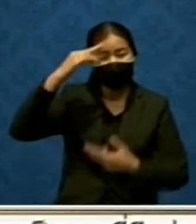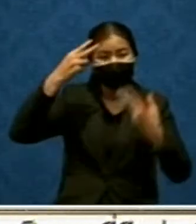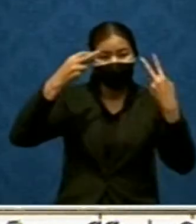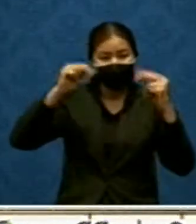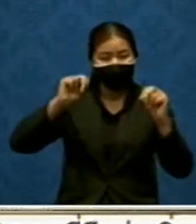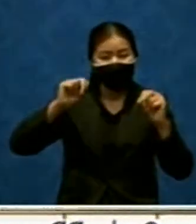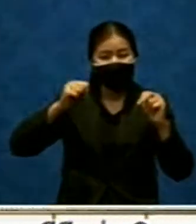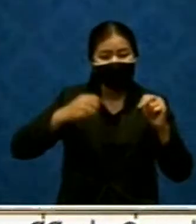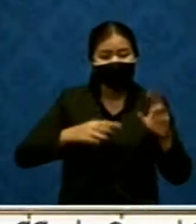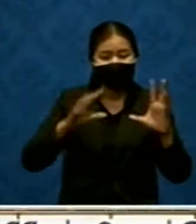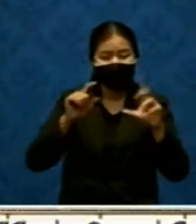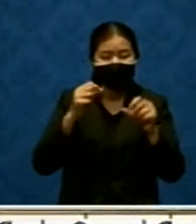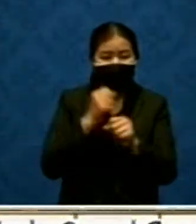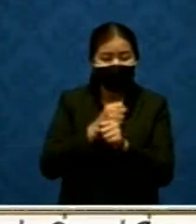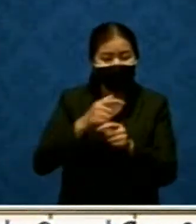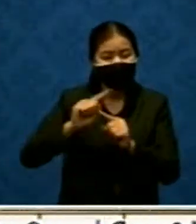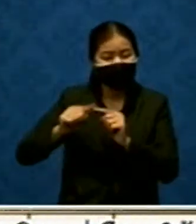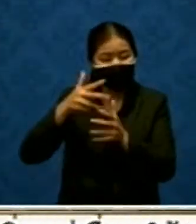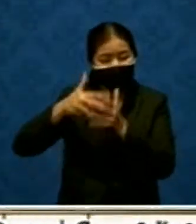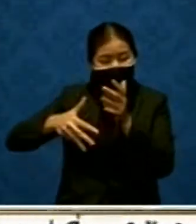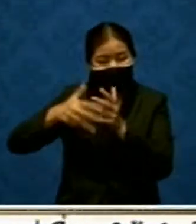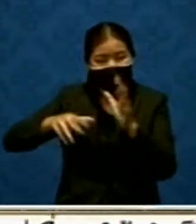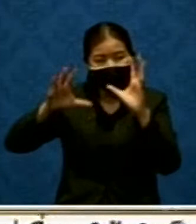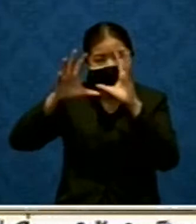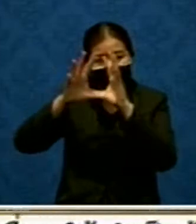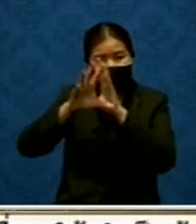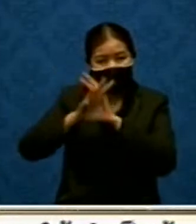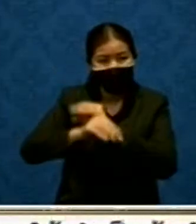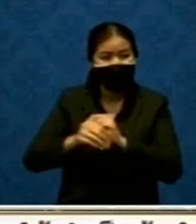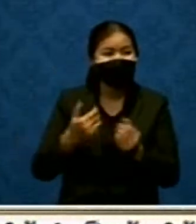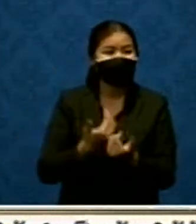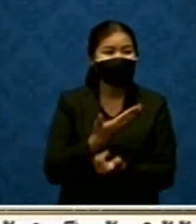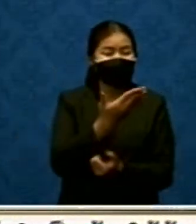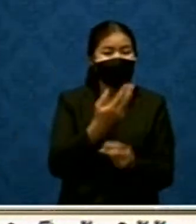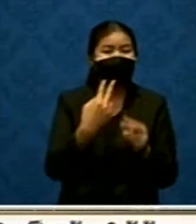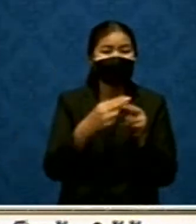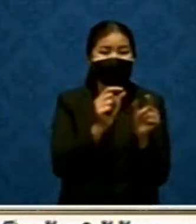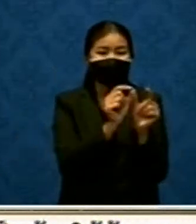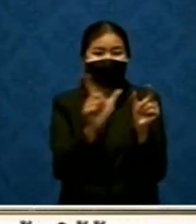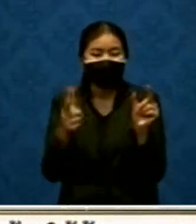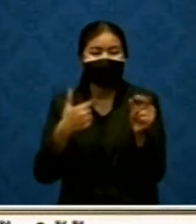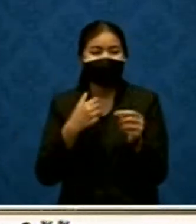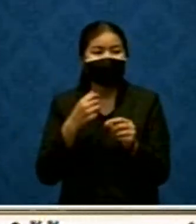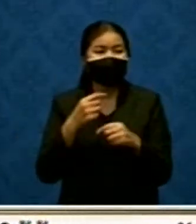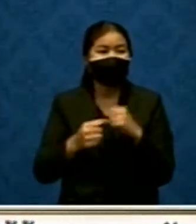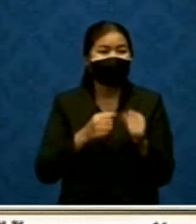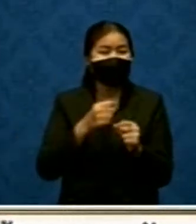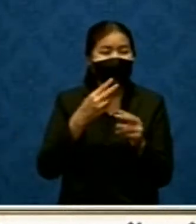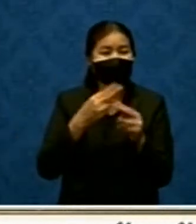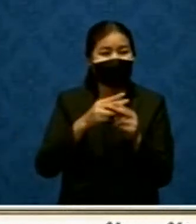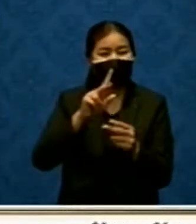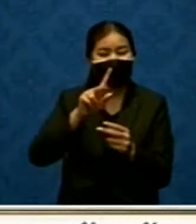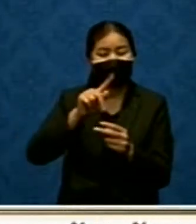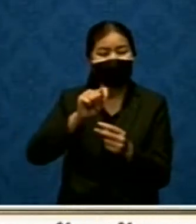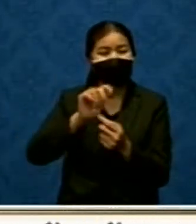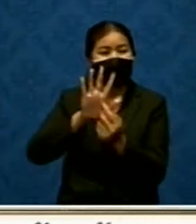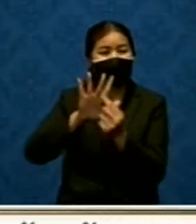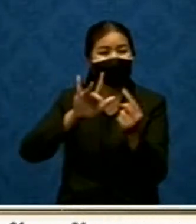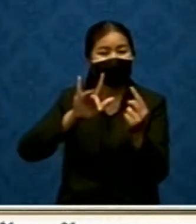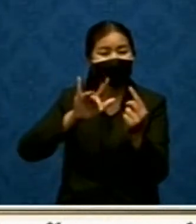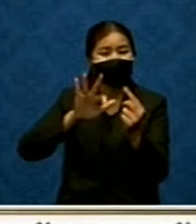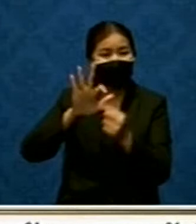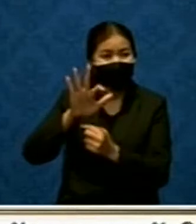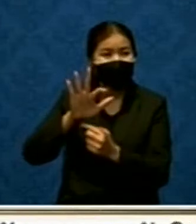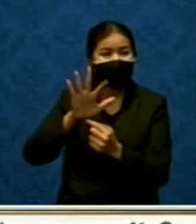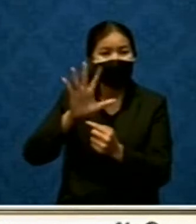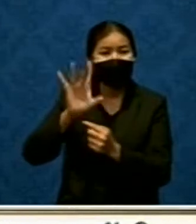ืออะไรรไครับ ย studying 8th, แตจะ 8 ปีแล้ว แล็ยัทำงบประมาณ แบบมืดมณ์ อน